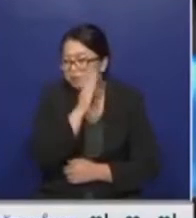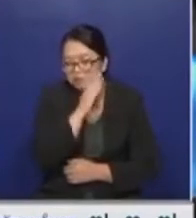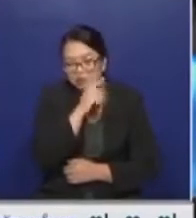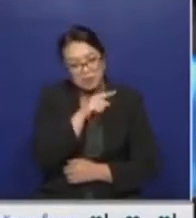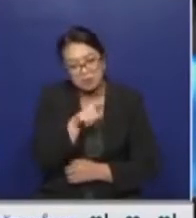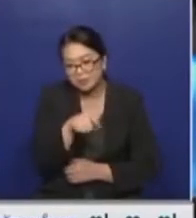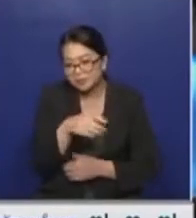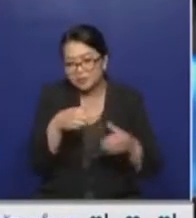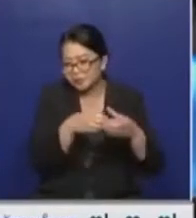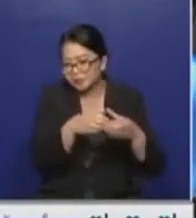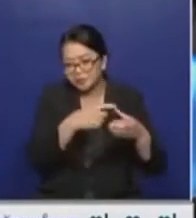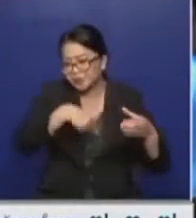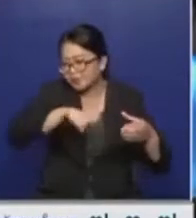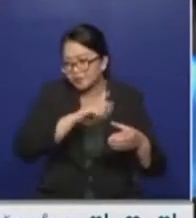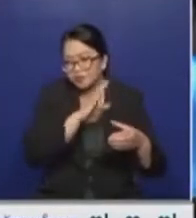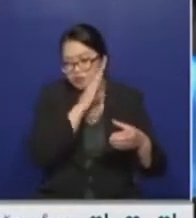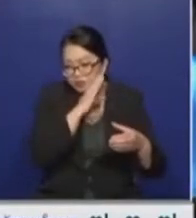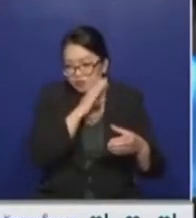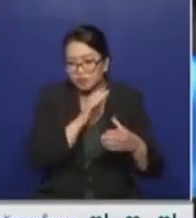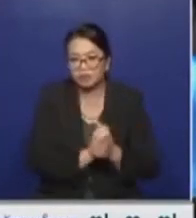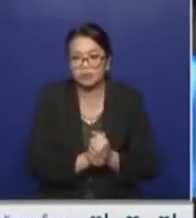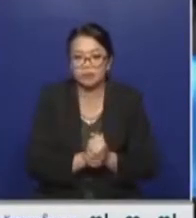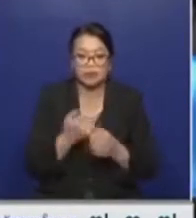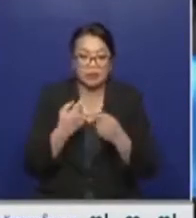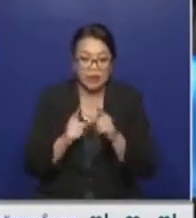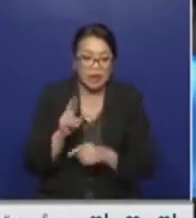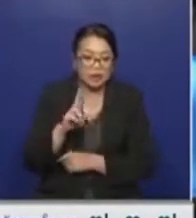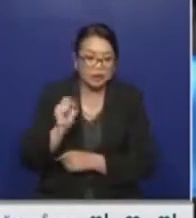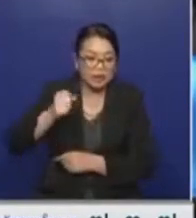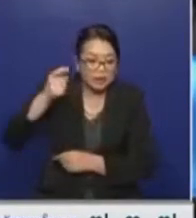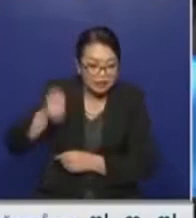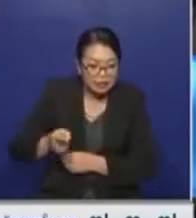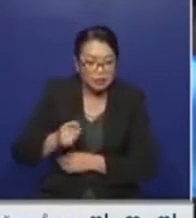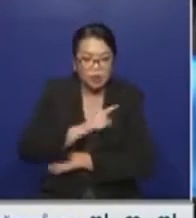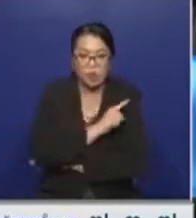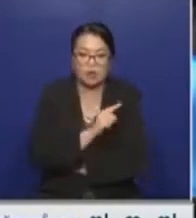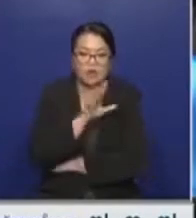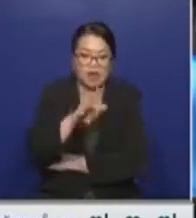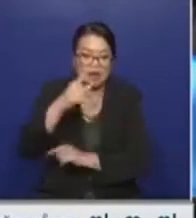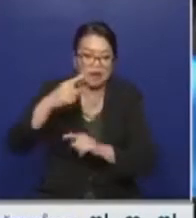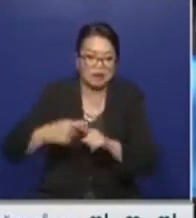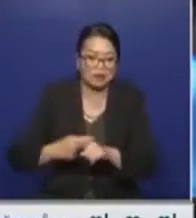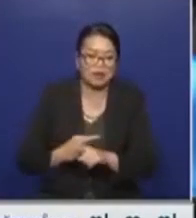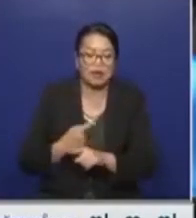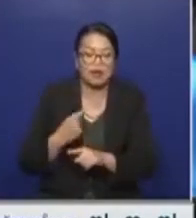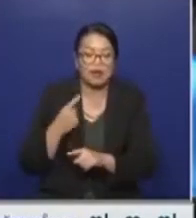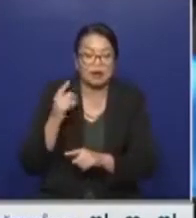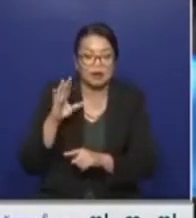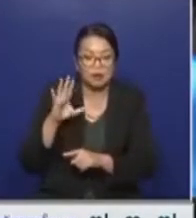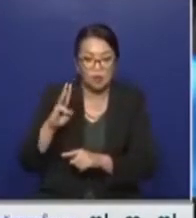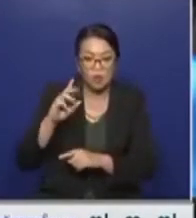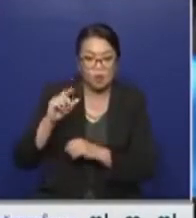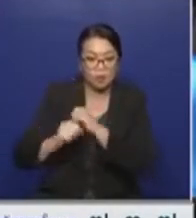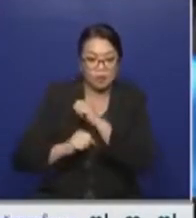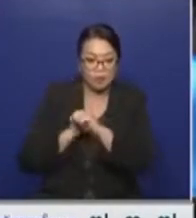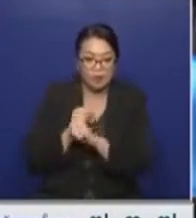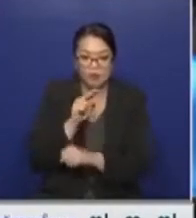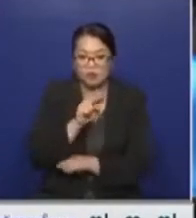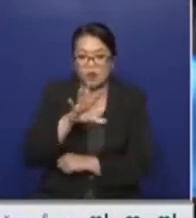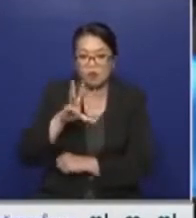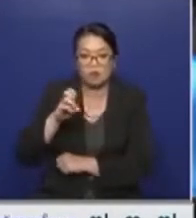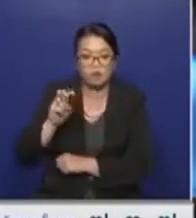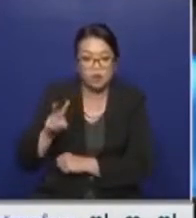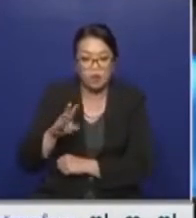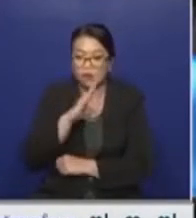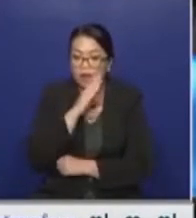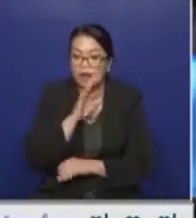านเนื่องจากว่าเผด็จการรัฐสภาของจริงเนี่ยมันเกิดขึ้นในวันที่5 มิถุนายน 2562นะคะถ้าท่านบอกว่าถ้าท่